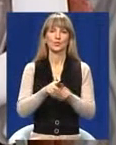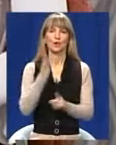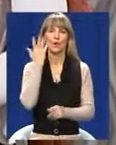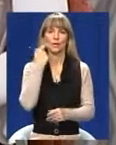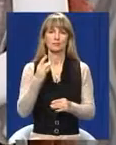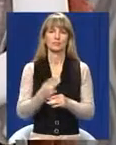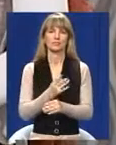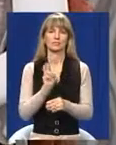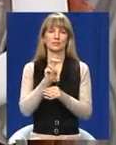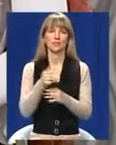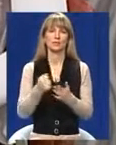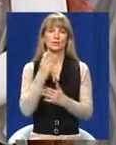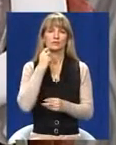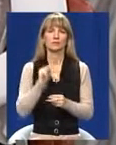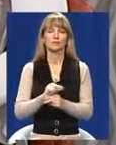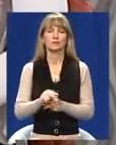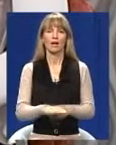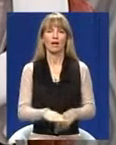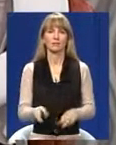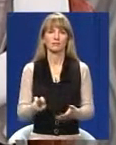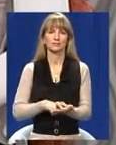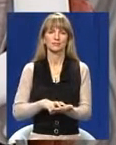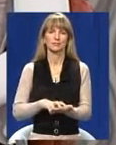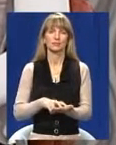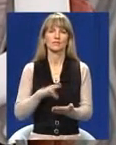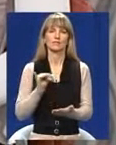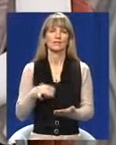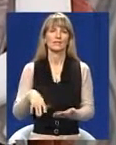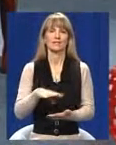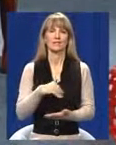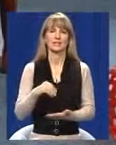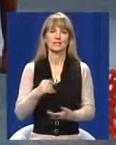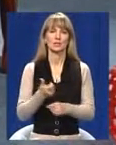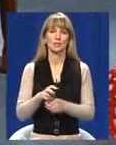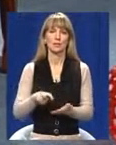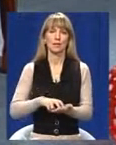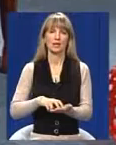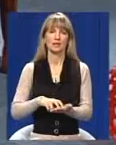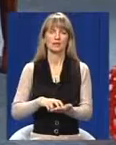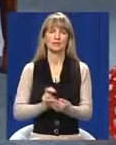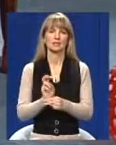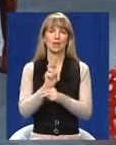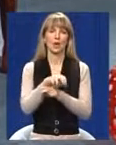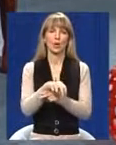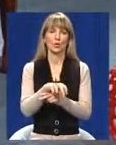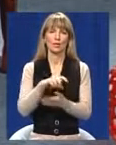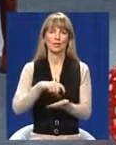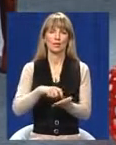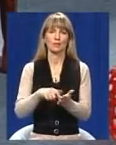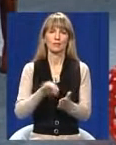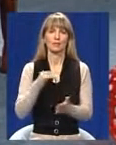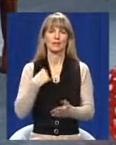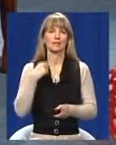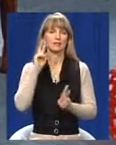вперше до стоматолога, перше тряслись коліна, все, не знаю, дуже, дуже боялася заходити в кабінет, і я не